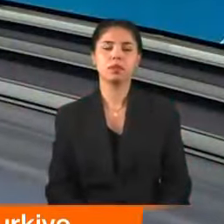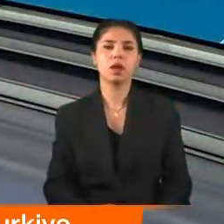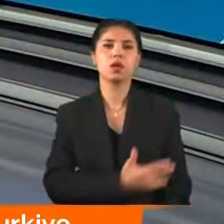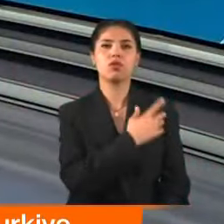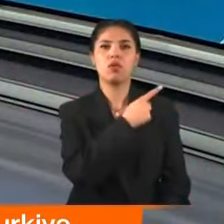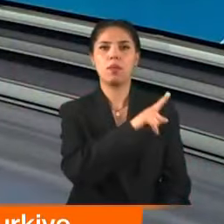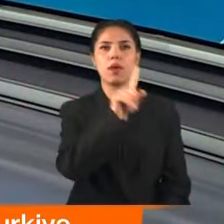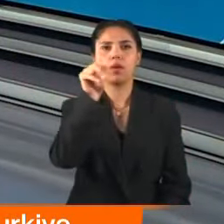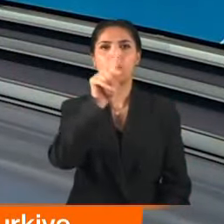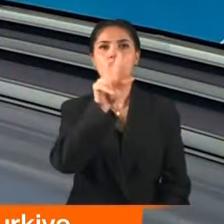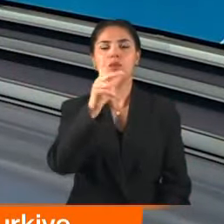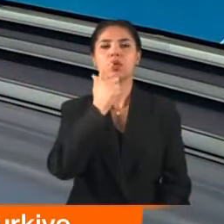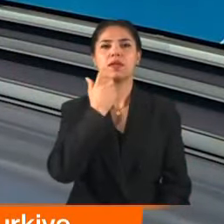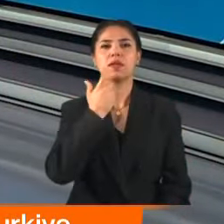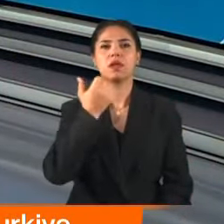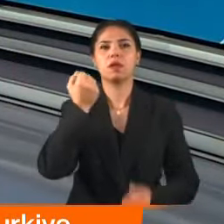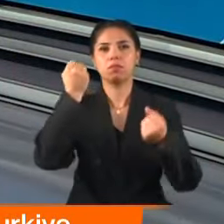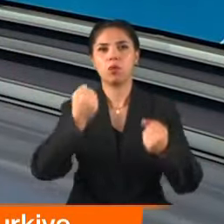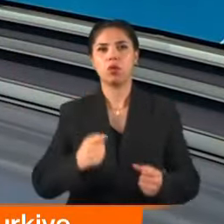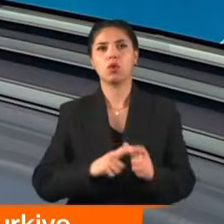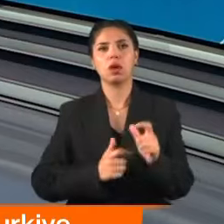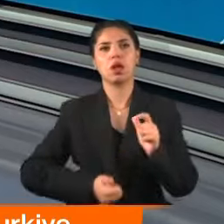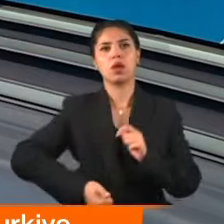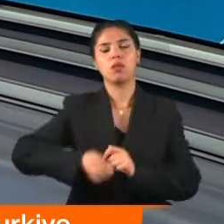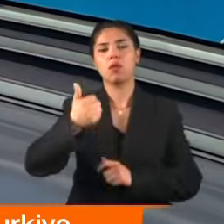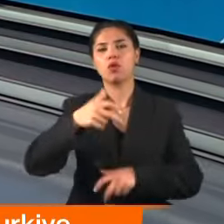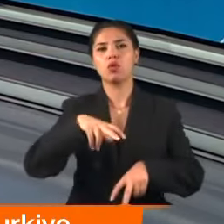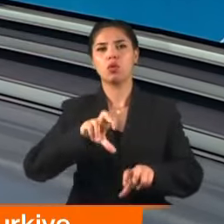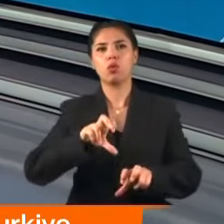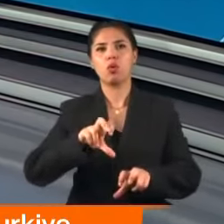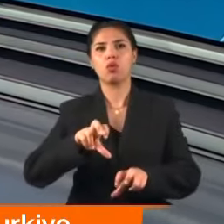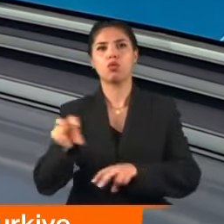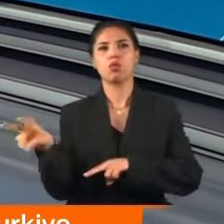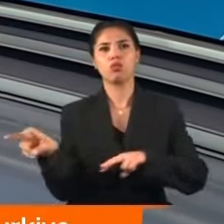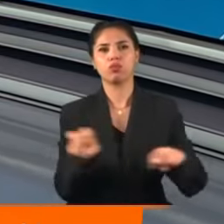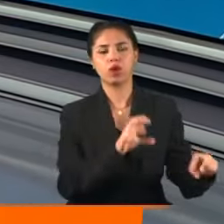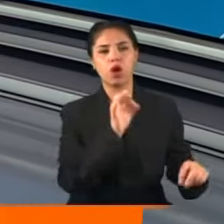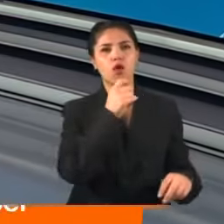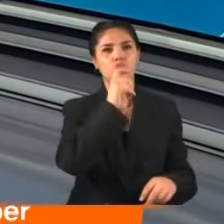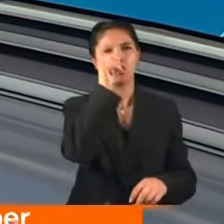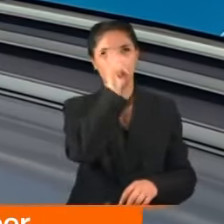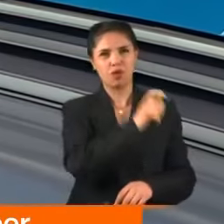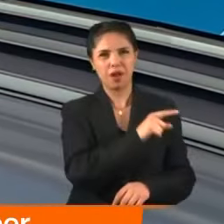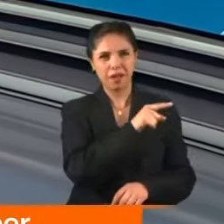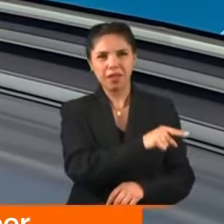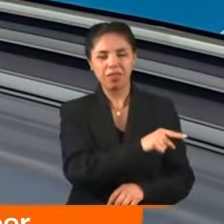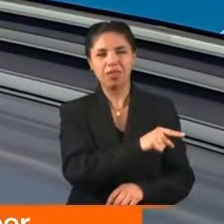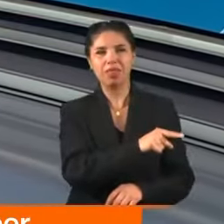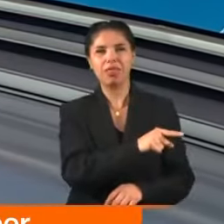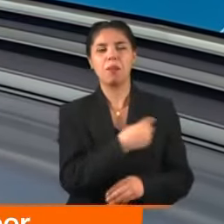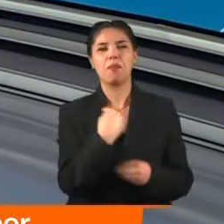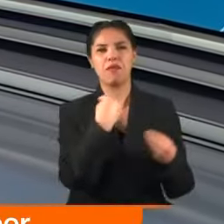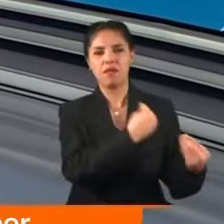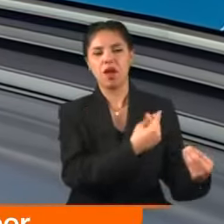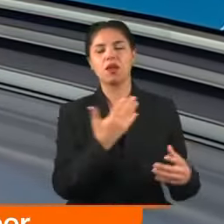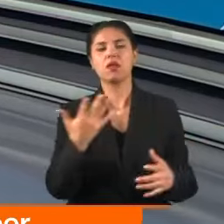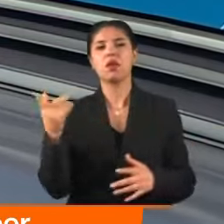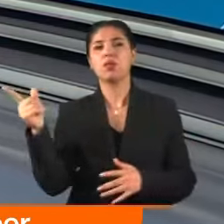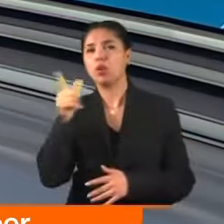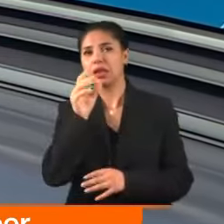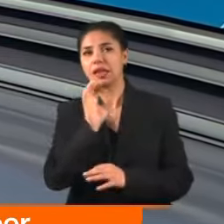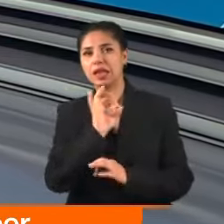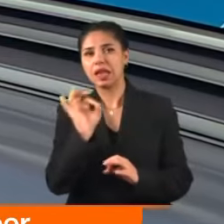CHP'de 13 yıl oturduğu genel başkanlık koltuğunu Kasım'daki kongrede Özgür Özel'e kaptıran Kemal Kılıçdaroğlu'nun sessizliğini bozması CHP grubunda da gündem oldu.